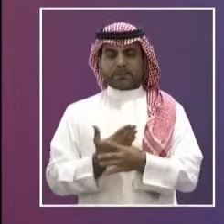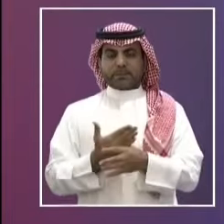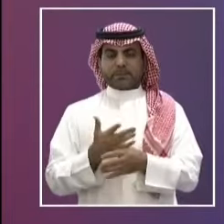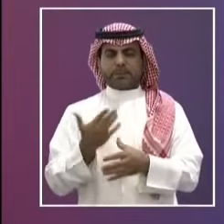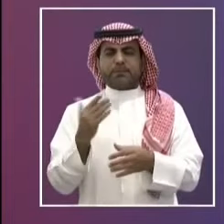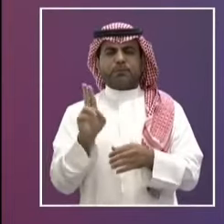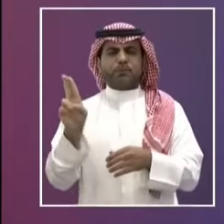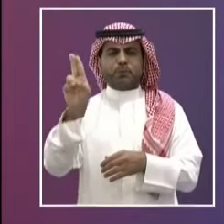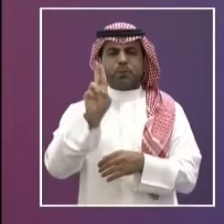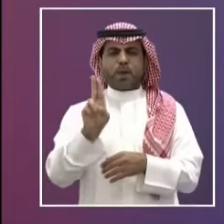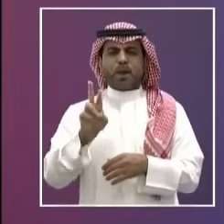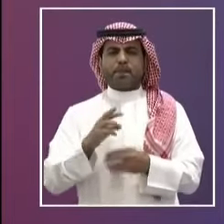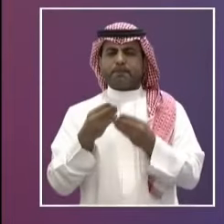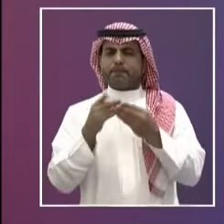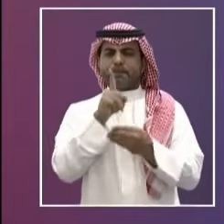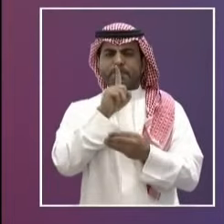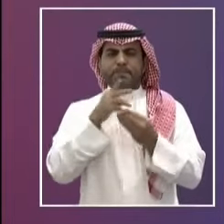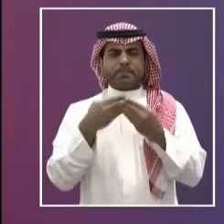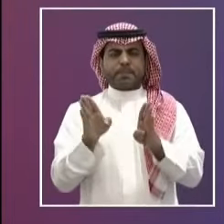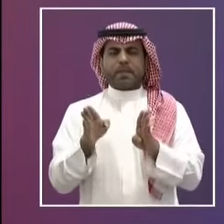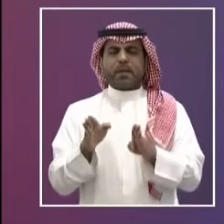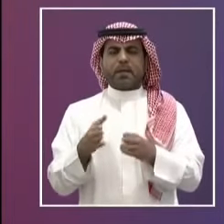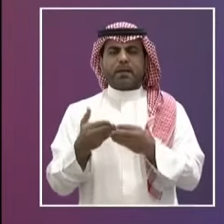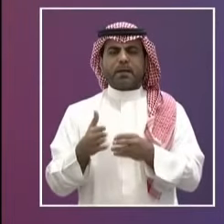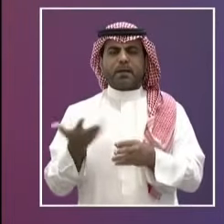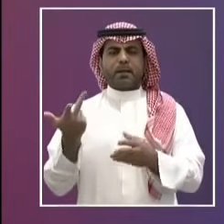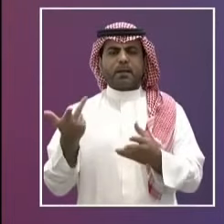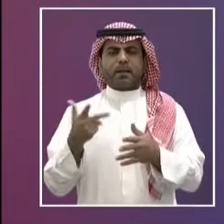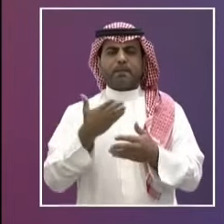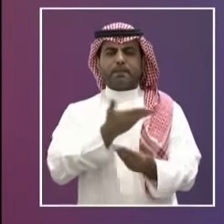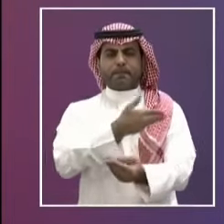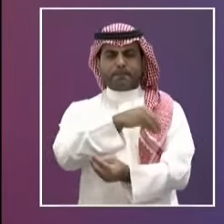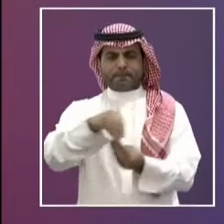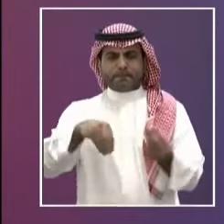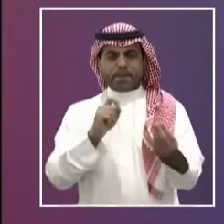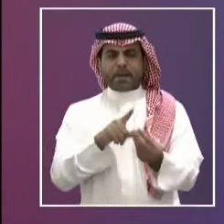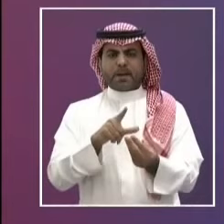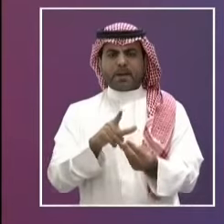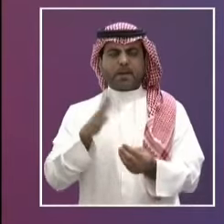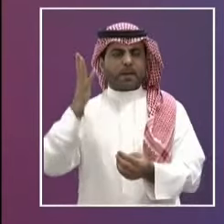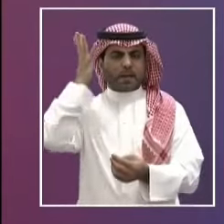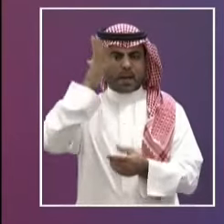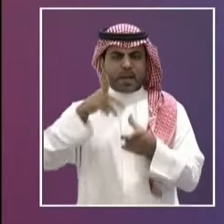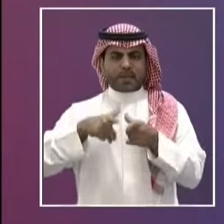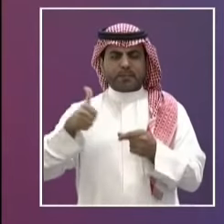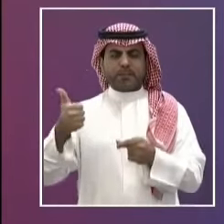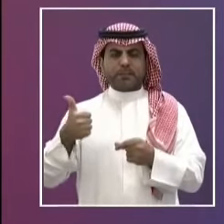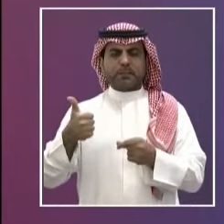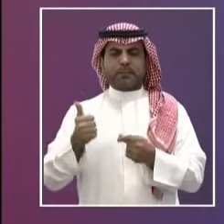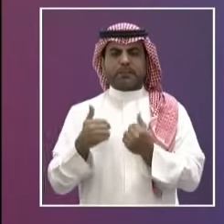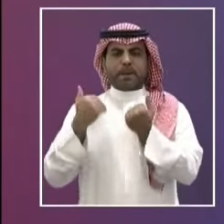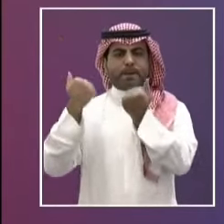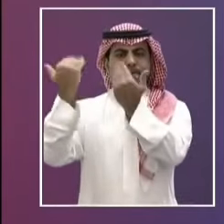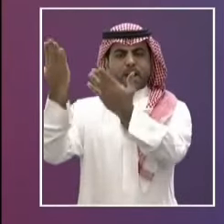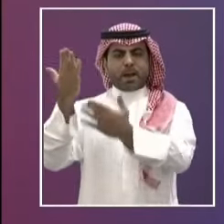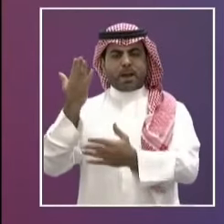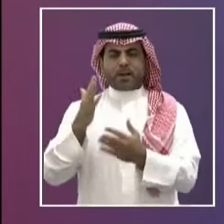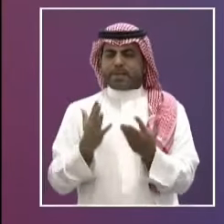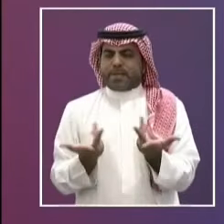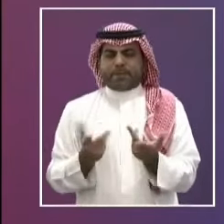يقودنا لسؤال: متى ستفتح الفرصة لأداء مناسك العمرة للخليجيين والمعتمرين من خارج